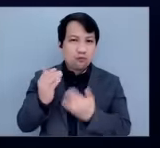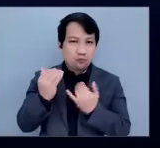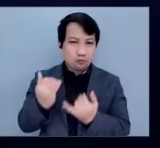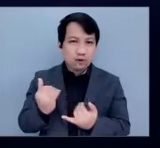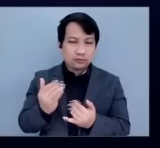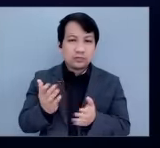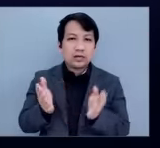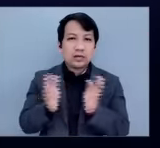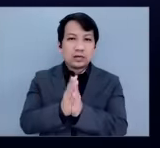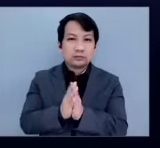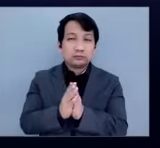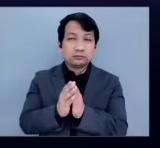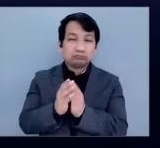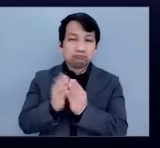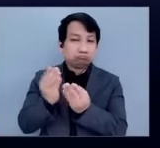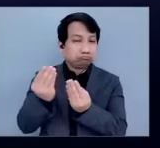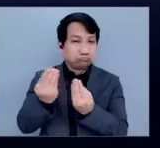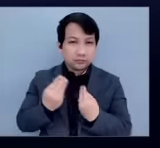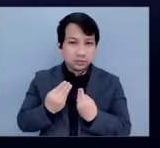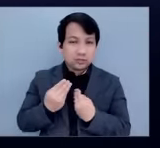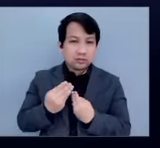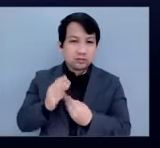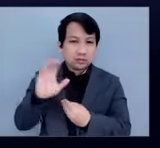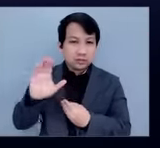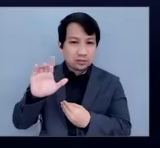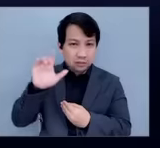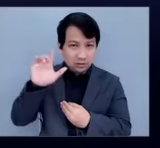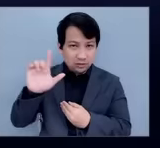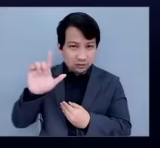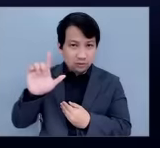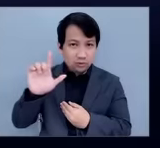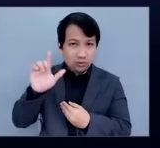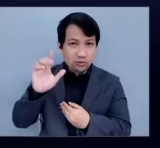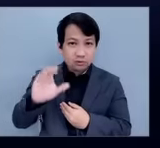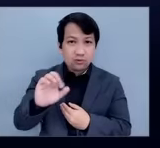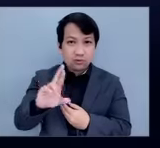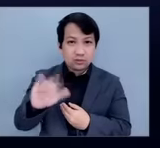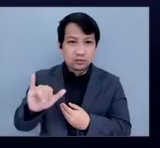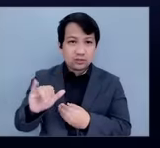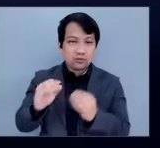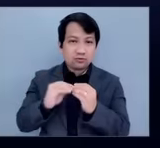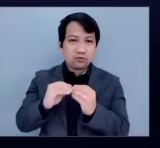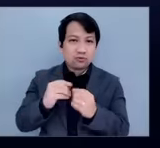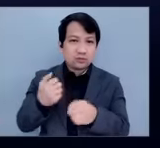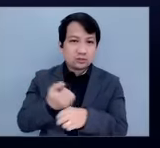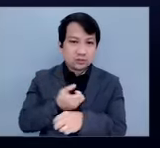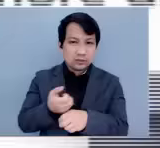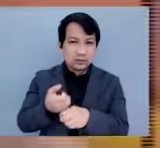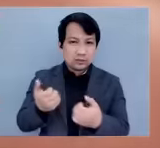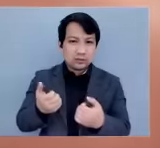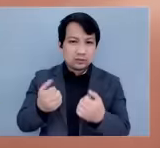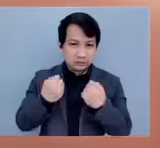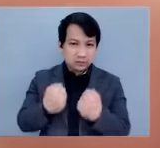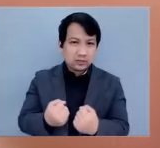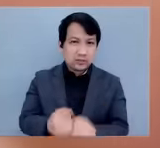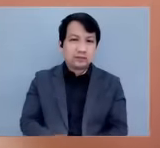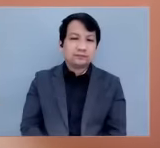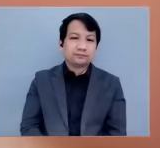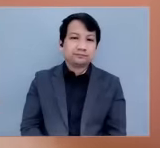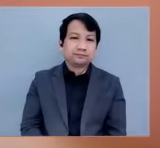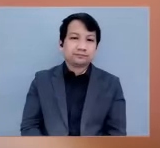ng lakas ng loob kay Cory. Mas lalo pa raw kasing nagiging mahirap magpakatatag. Bukod